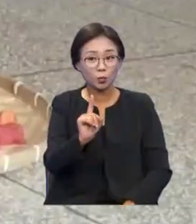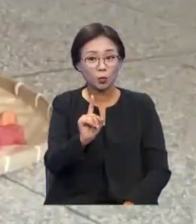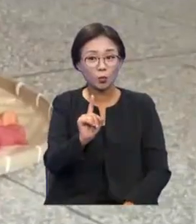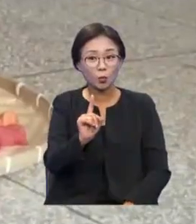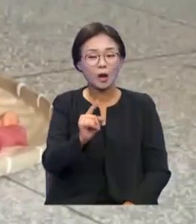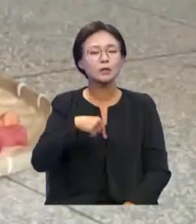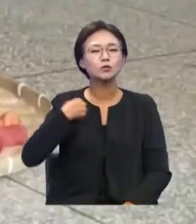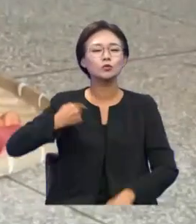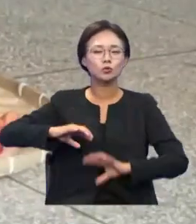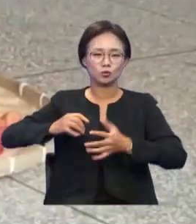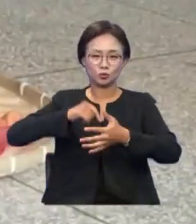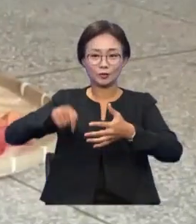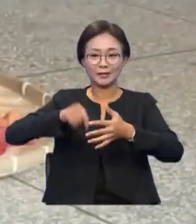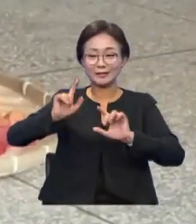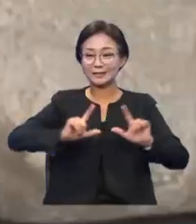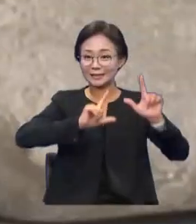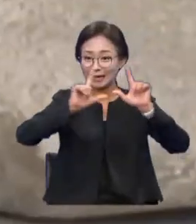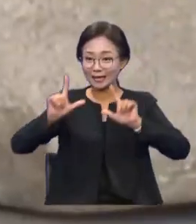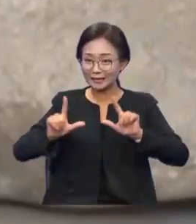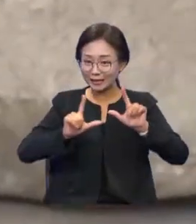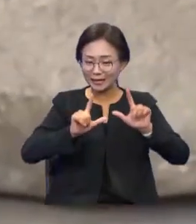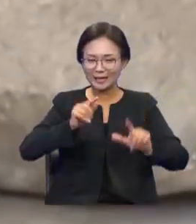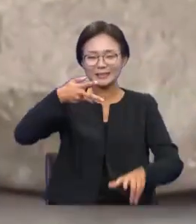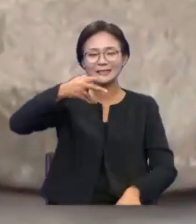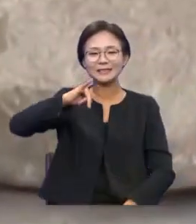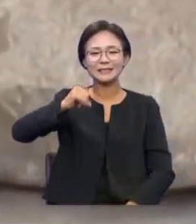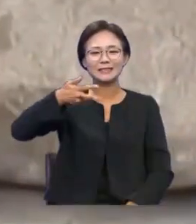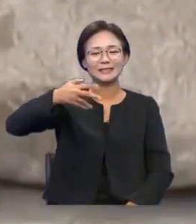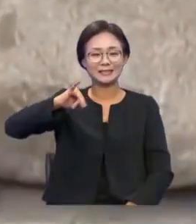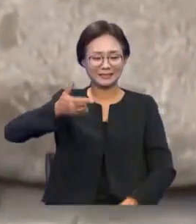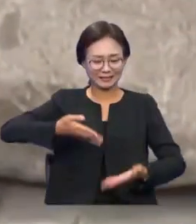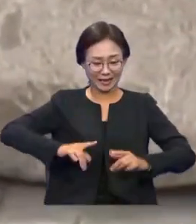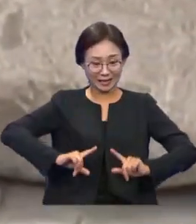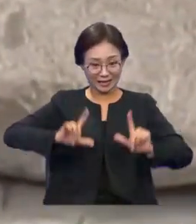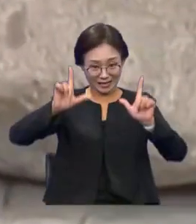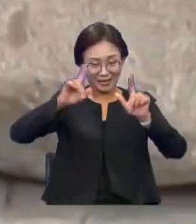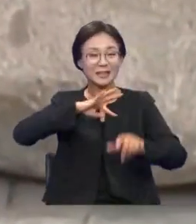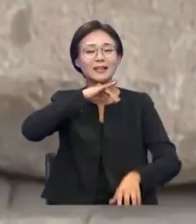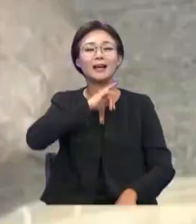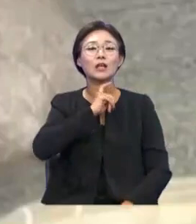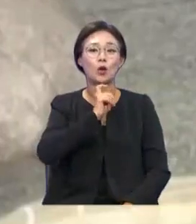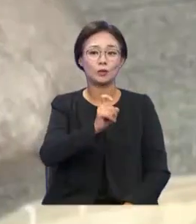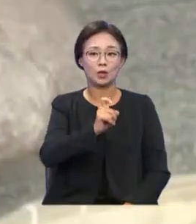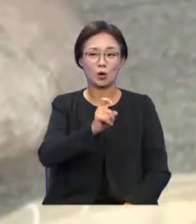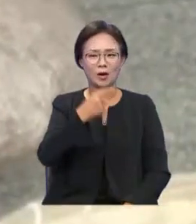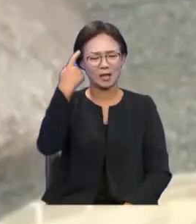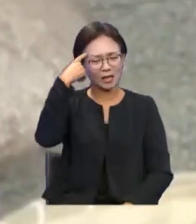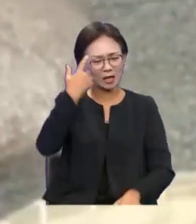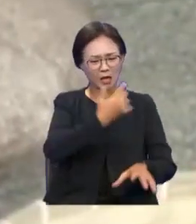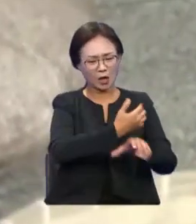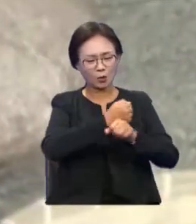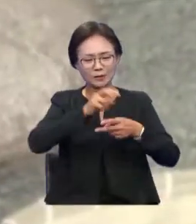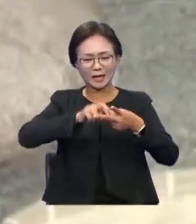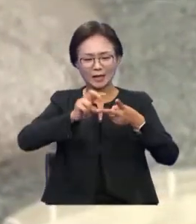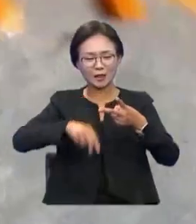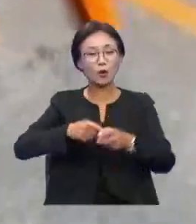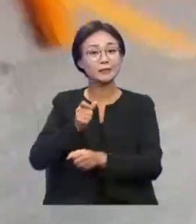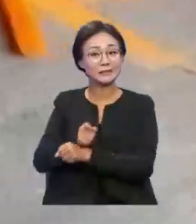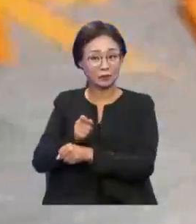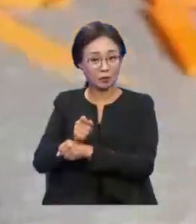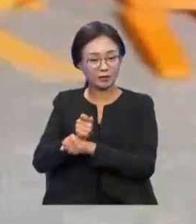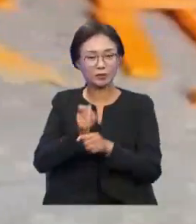바로 중국 산시성에 사는 판다 친친의 10번째 생일상입니다. 판다 연구센터 직원들이 준비한